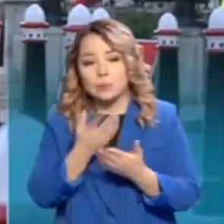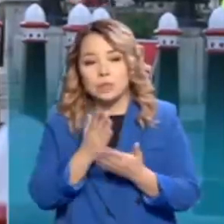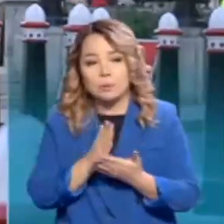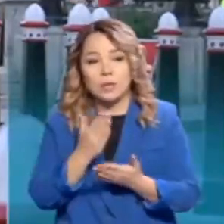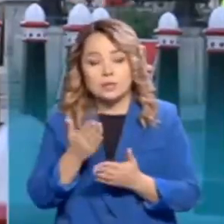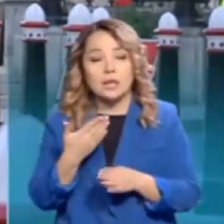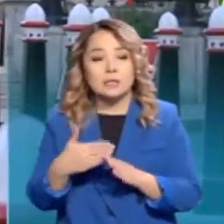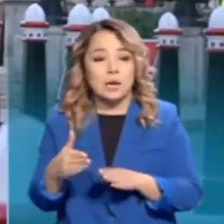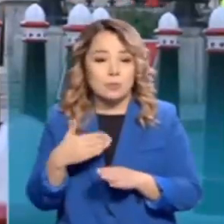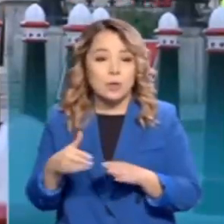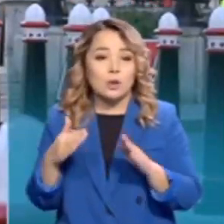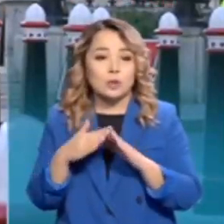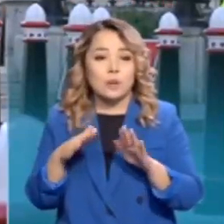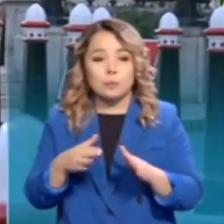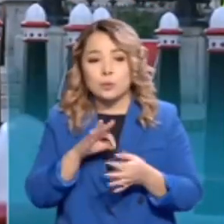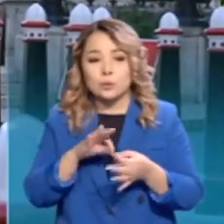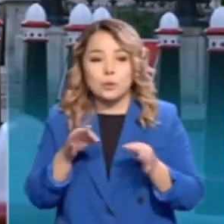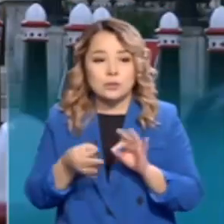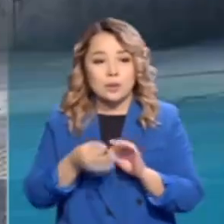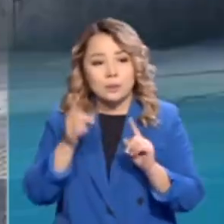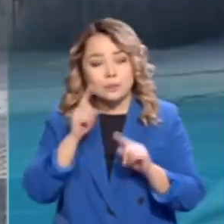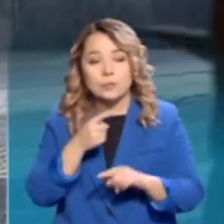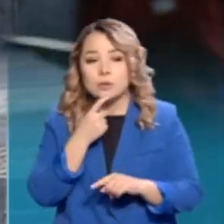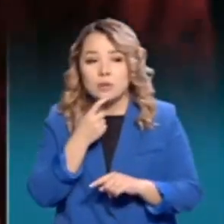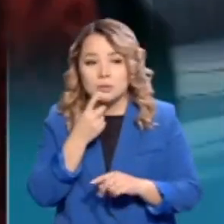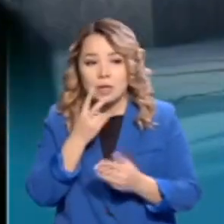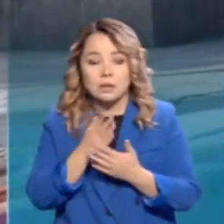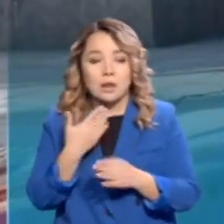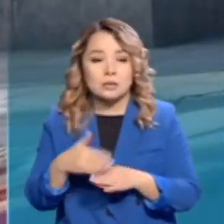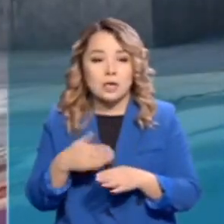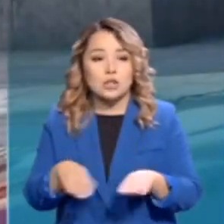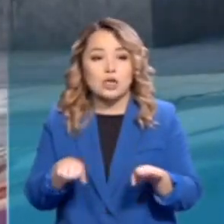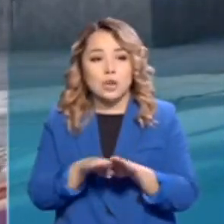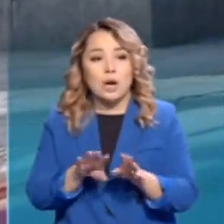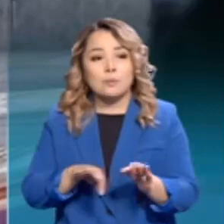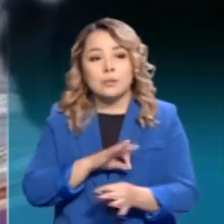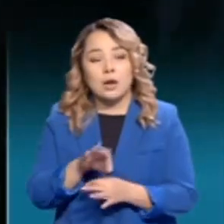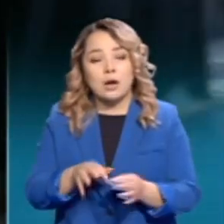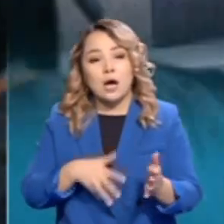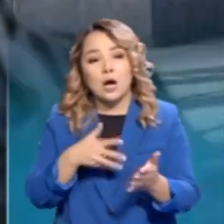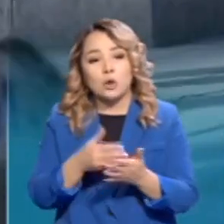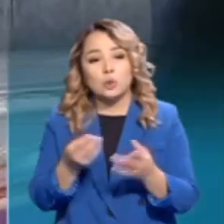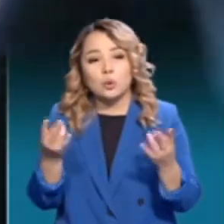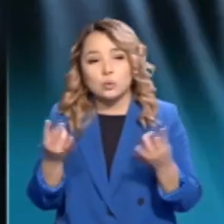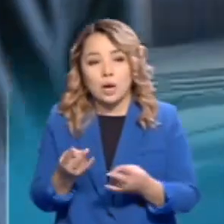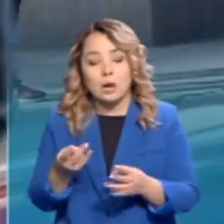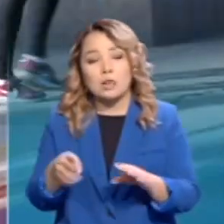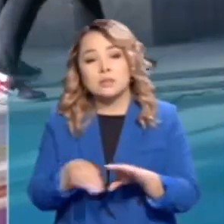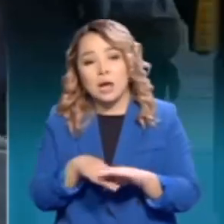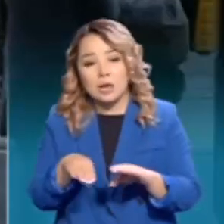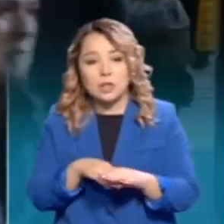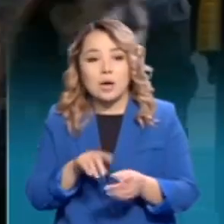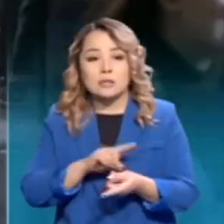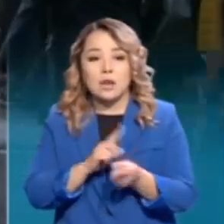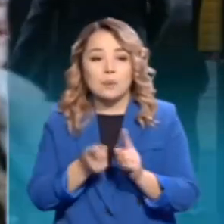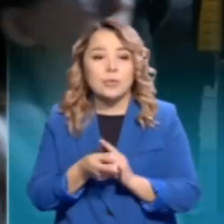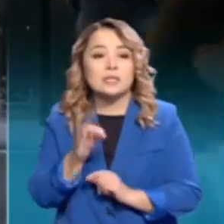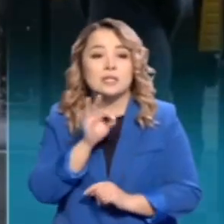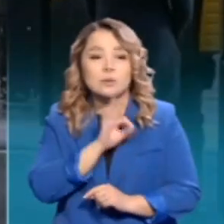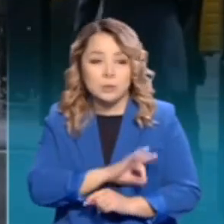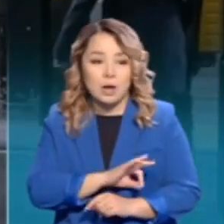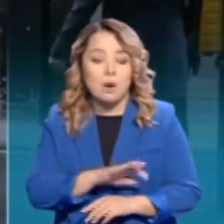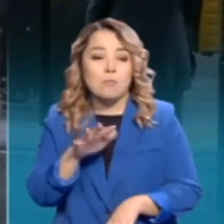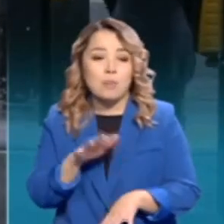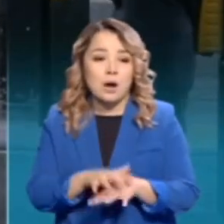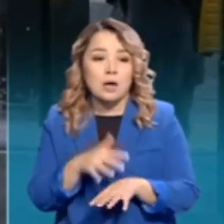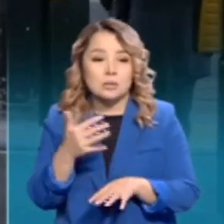Бұл ипотекасы бар адамдар үшін қиын. Олар несиелерін жабу үшін артығымен ақша төлеу керек. Ал салымшылар үшін керісінше тиімді.